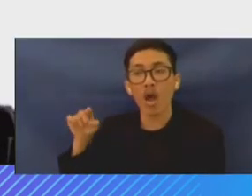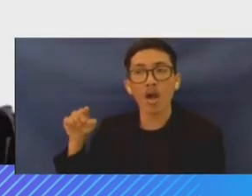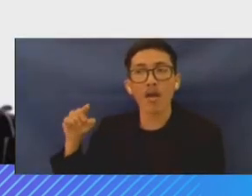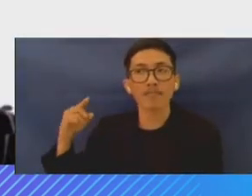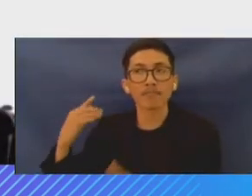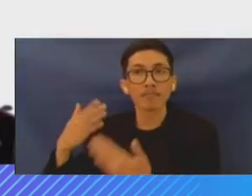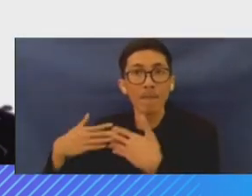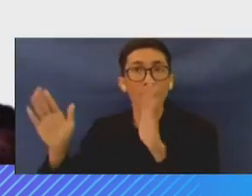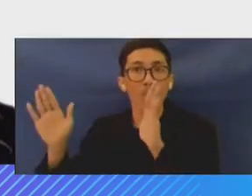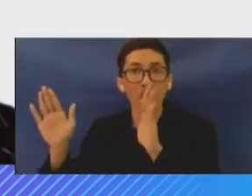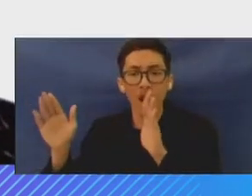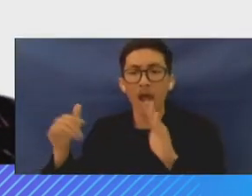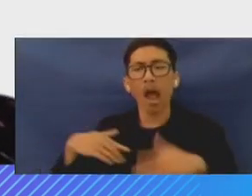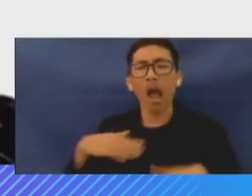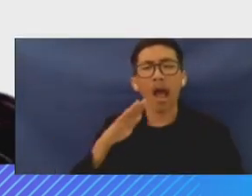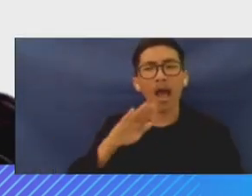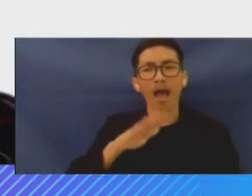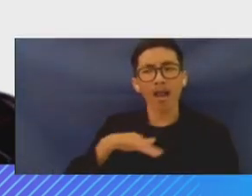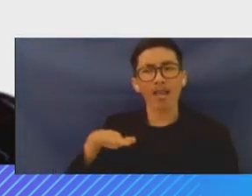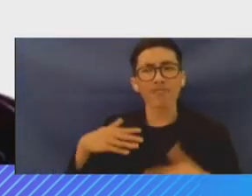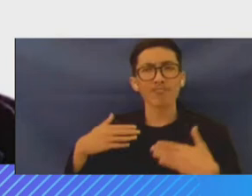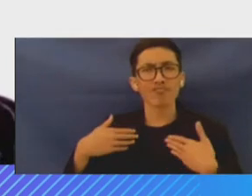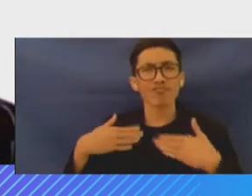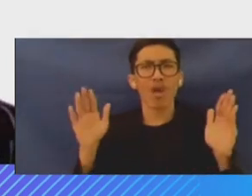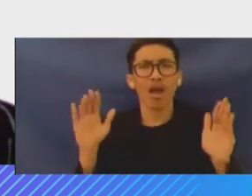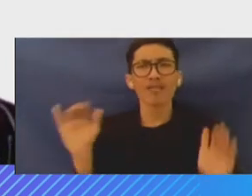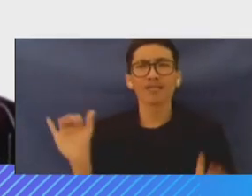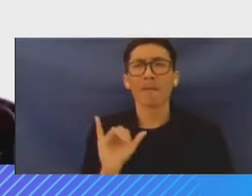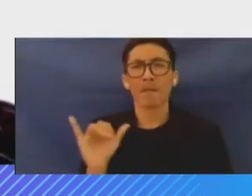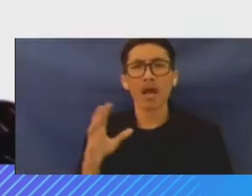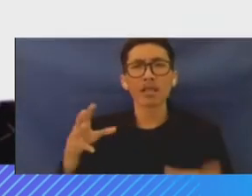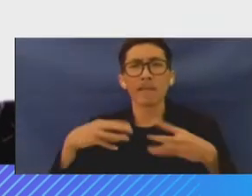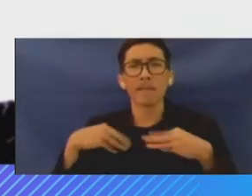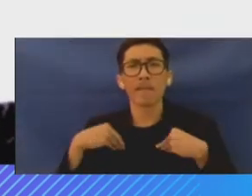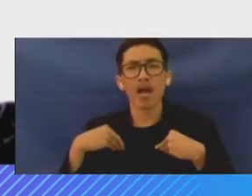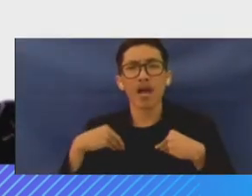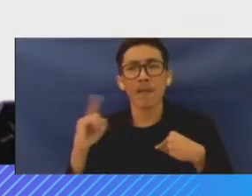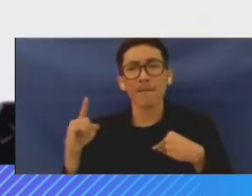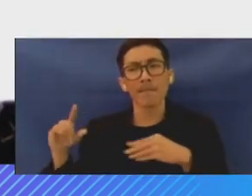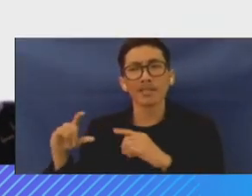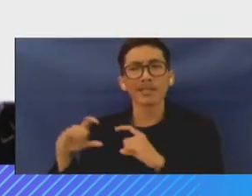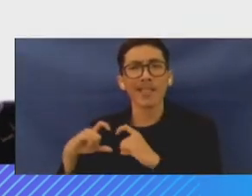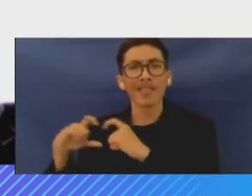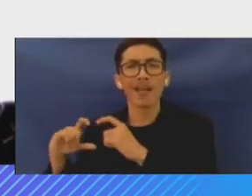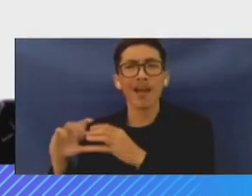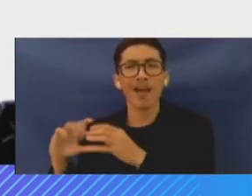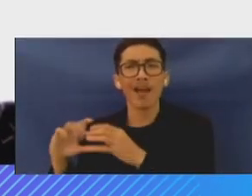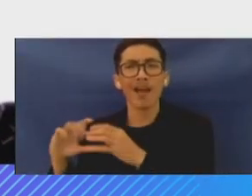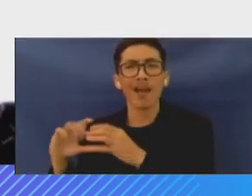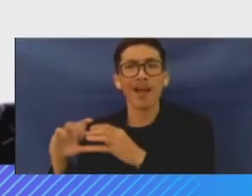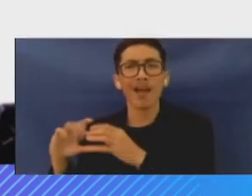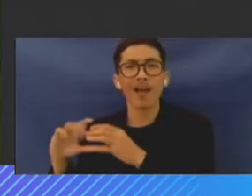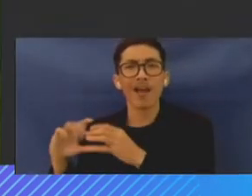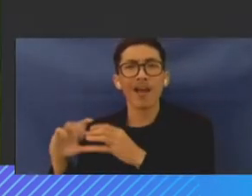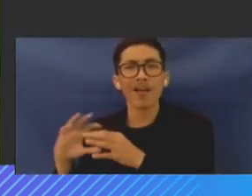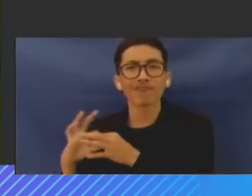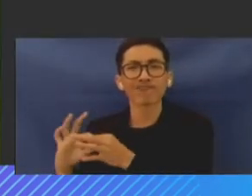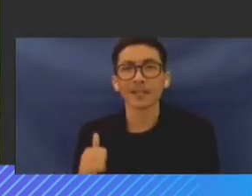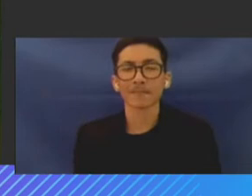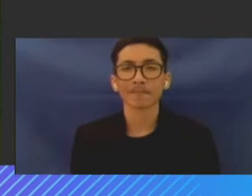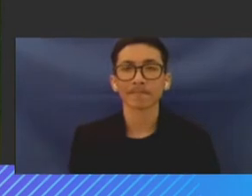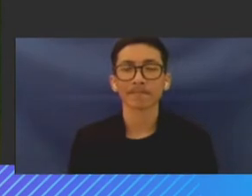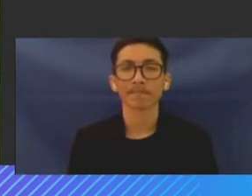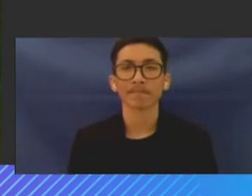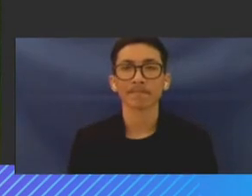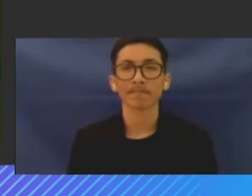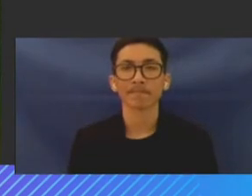oleh masyarakat karena dia pun dicintai oleh keluarga sendiri. Berarti begitu ya Bu ya, Bu Santi? Kira-kira demikian Mas. Memang karena anak itu